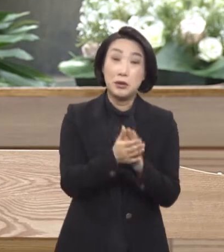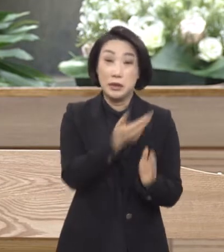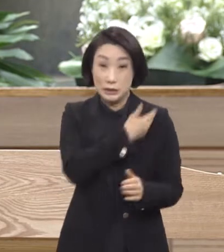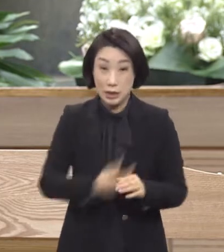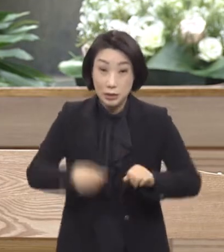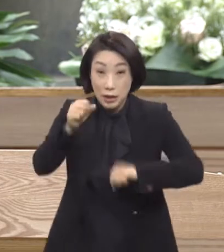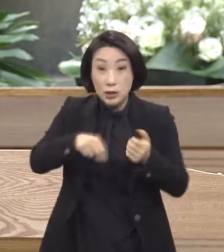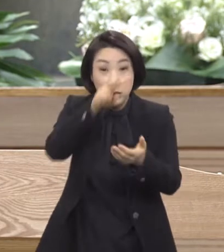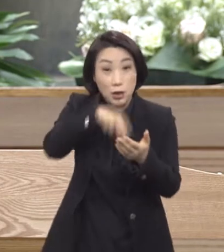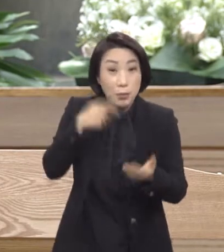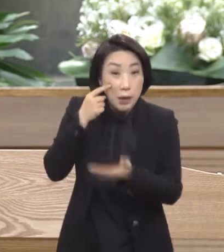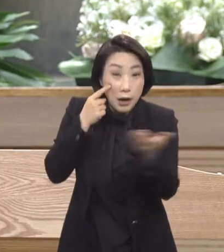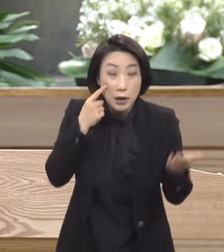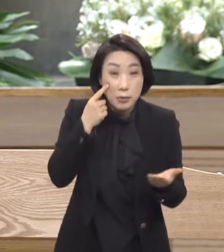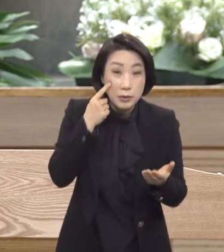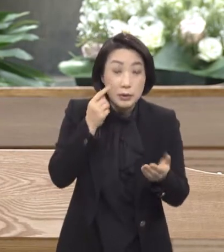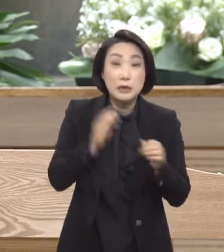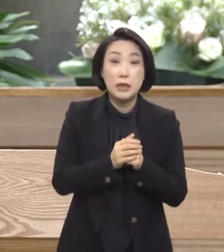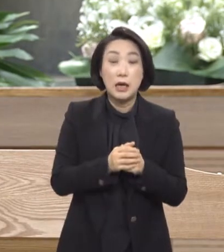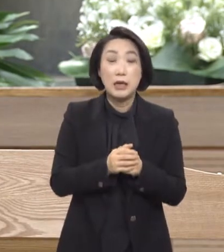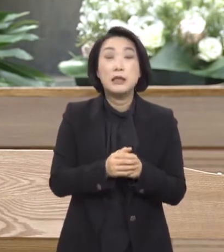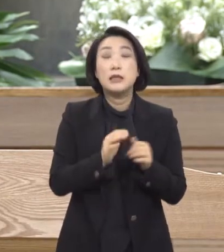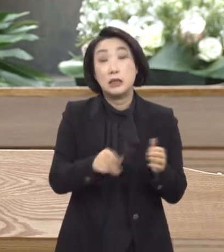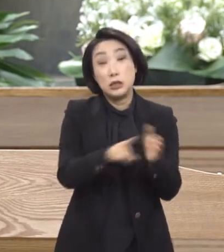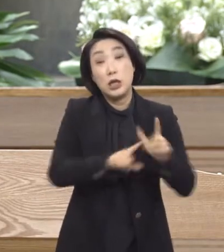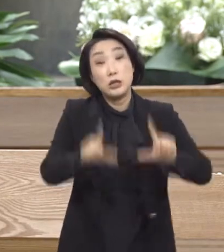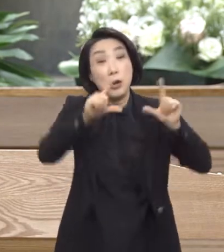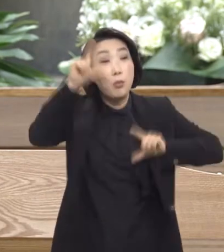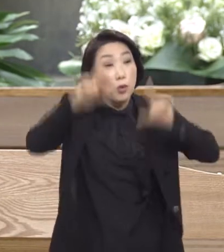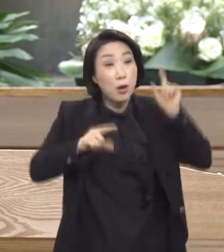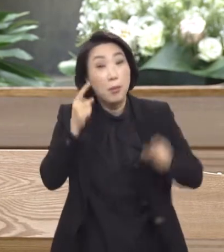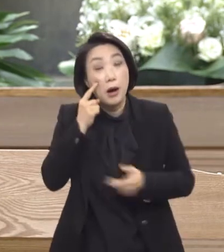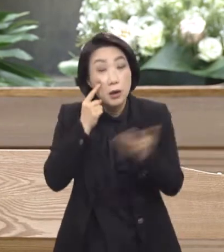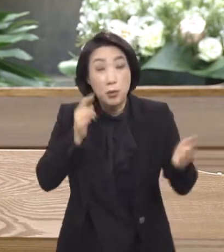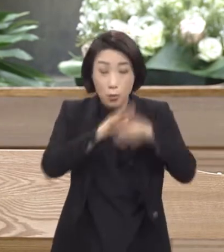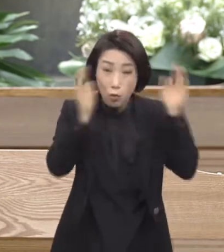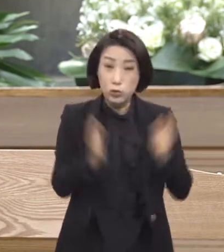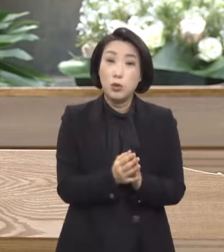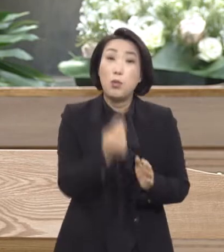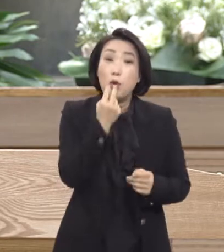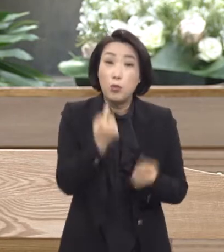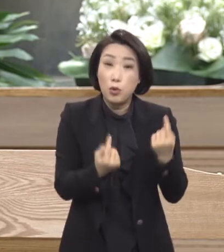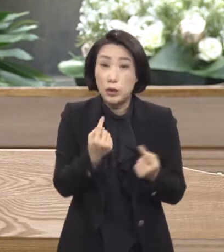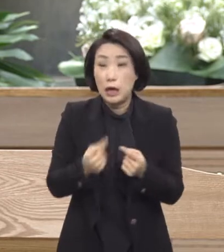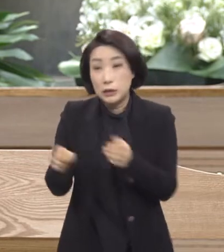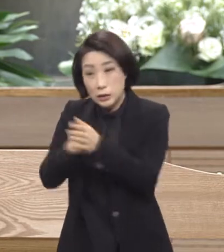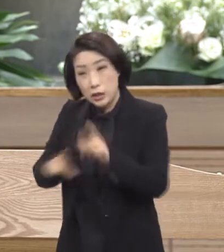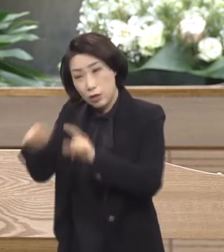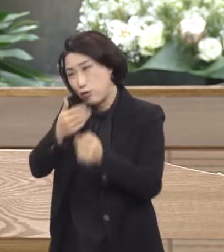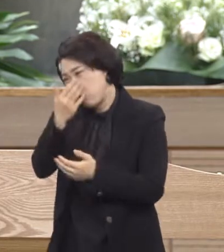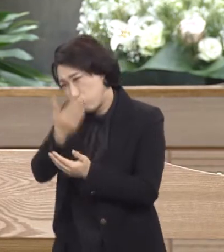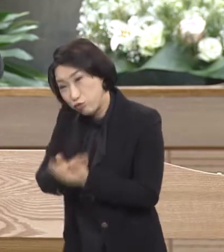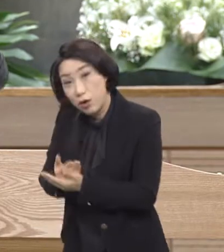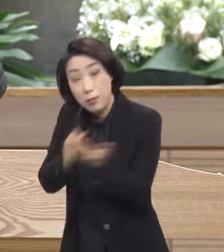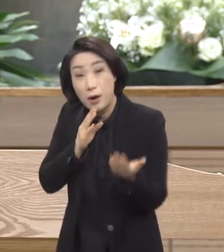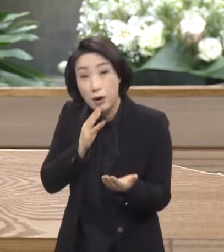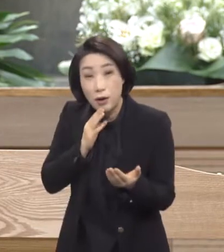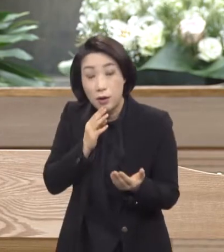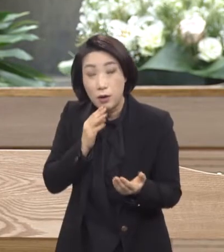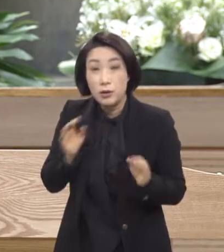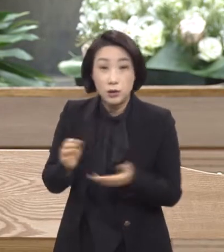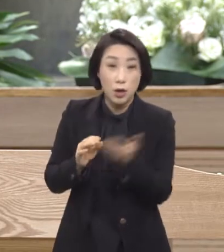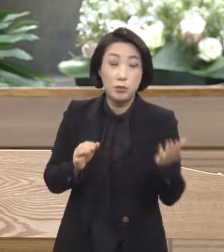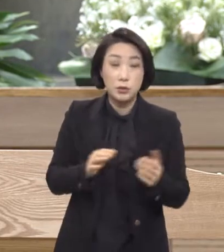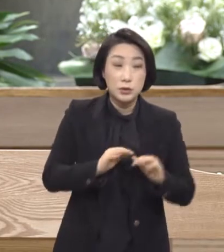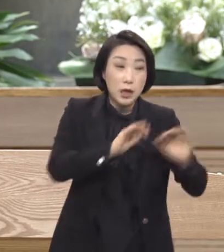보면 그들의 신앙생활을 어떻게 했느냐? 참보다 목숨보다 크게 했어요. 자기 어떤